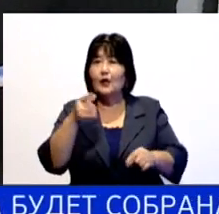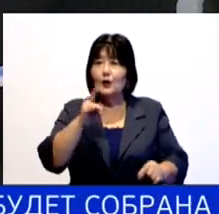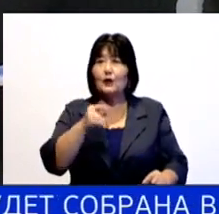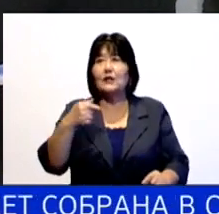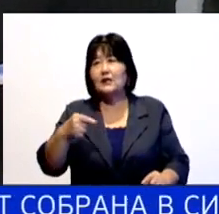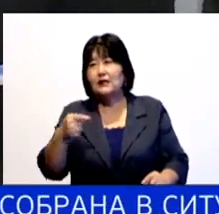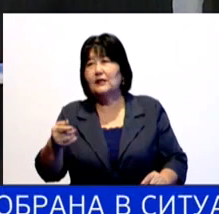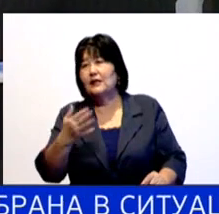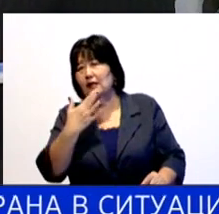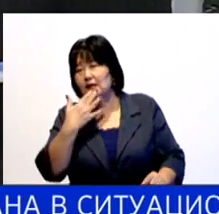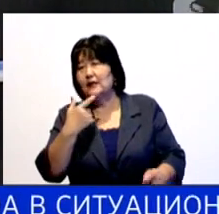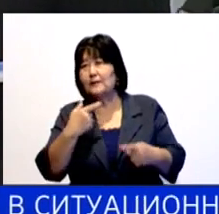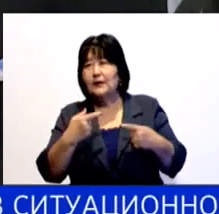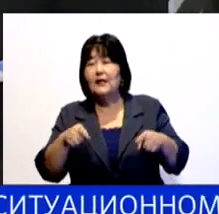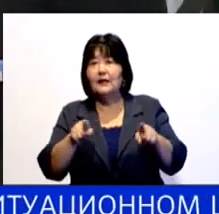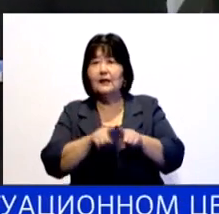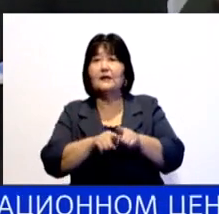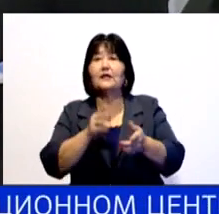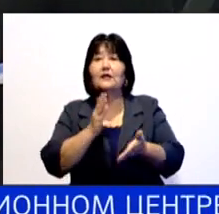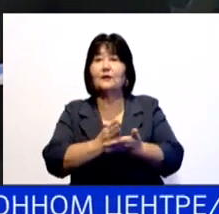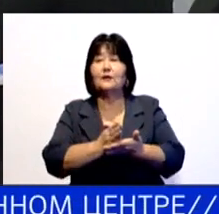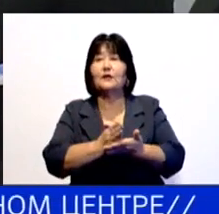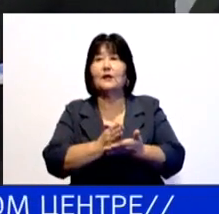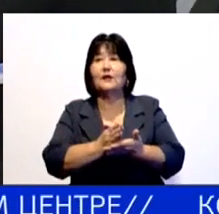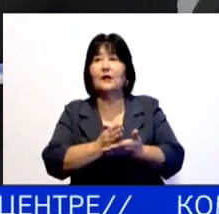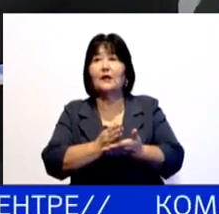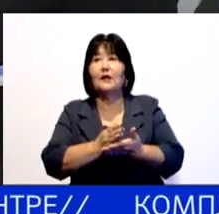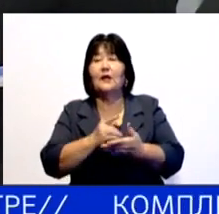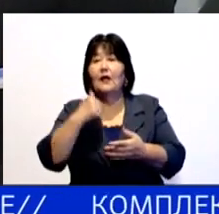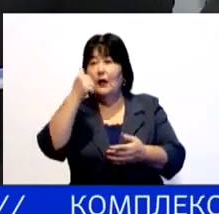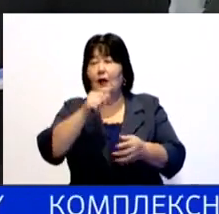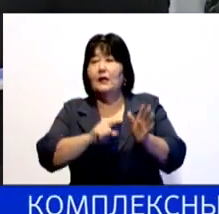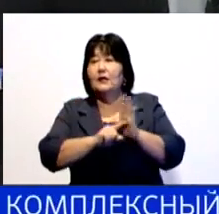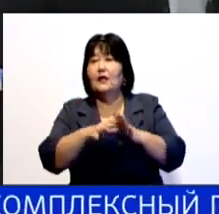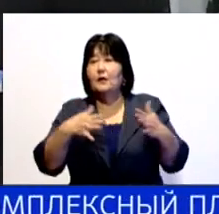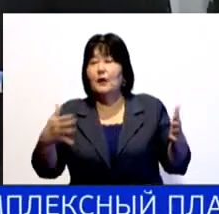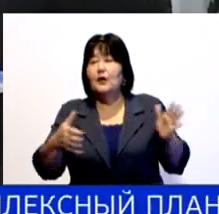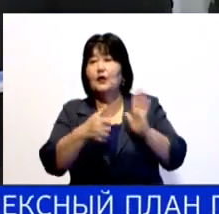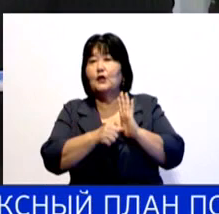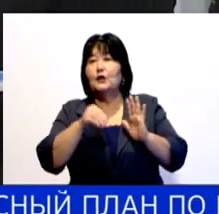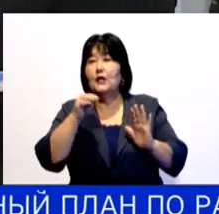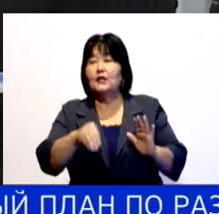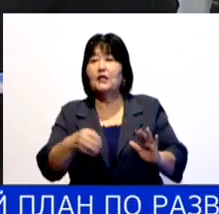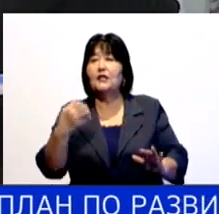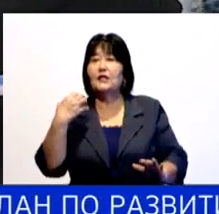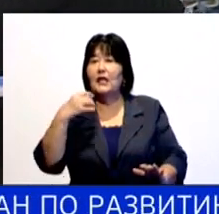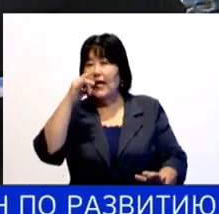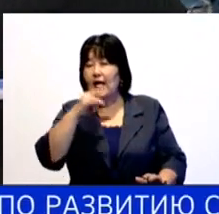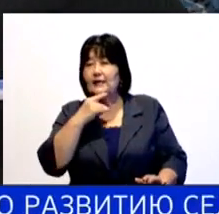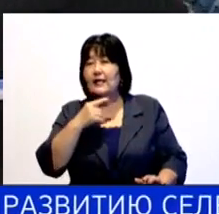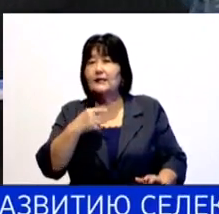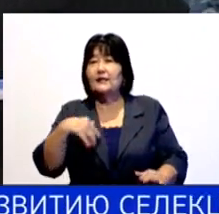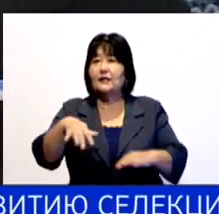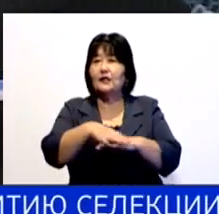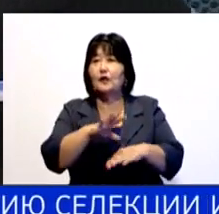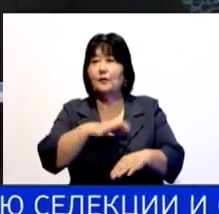Subway. Феномен именно в гейм-индустрии, что за год скачало более 600 тысяч казахоязычной аудитории и сыграно